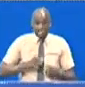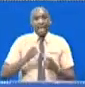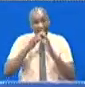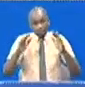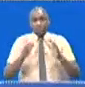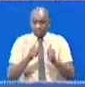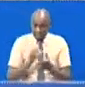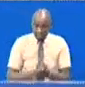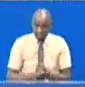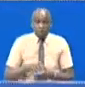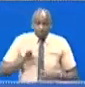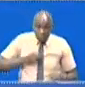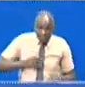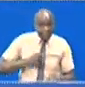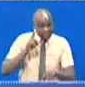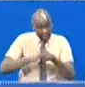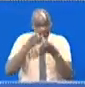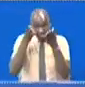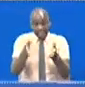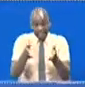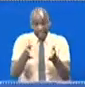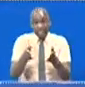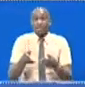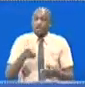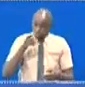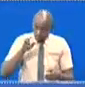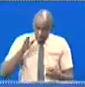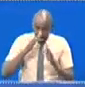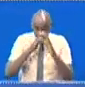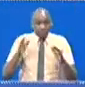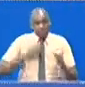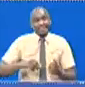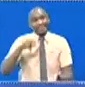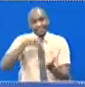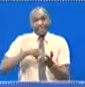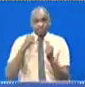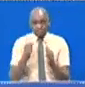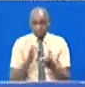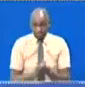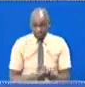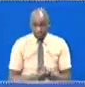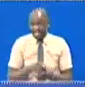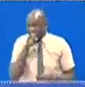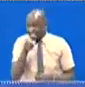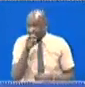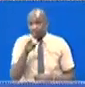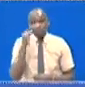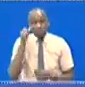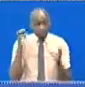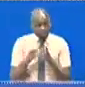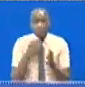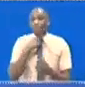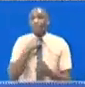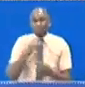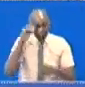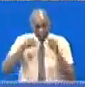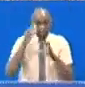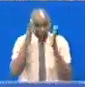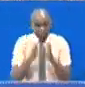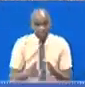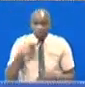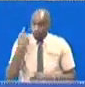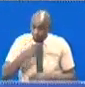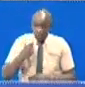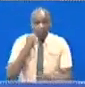nyumba. Kwa hivyo mama akichitoa, lazima nyumba isimame. Hatuchagui chama, tunachagua mtu mwenye tunaona